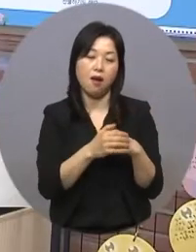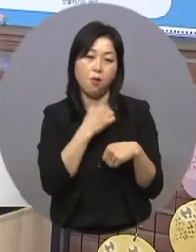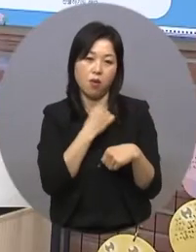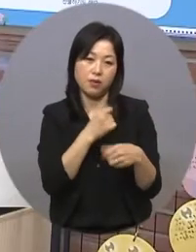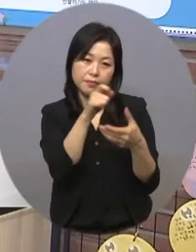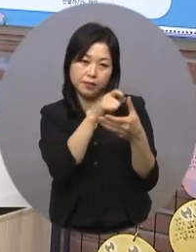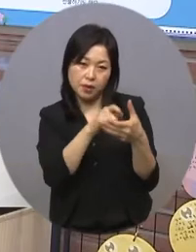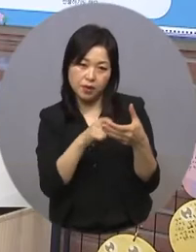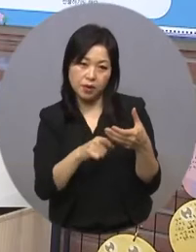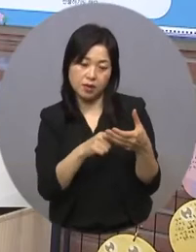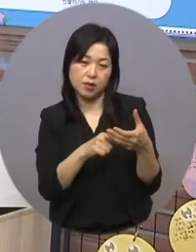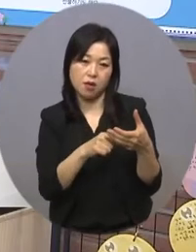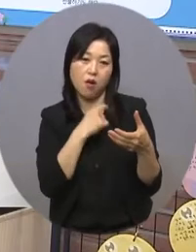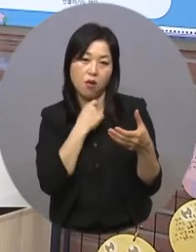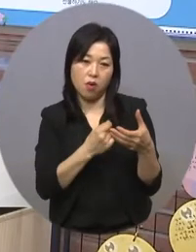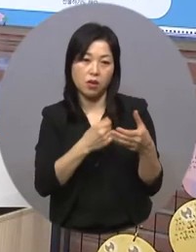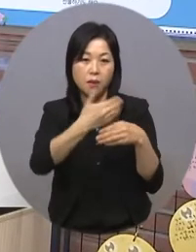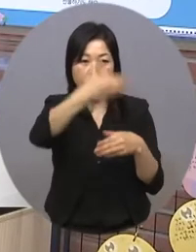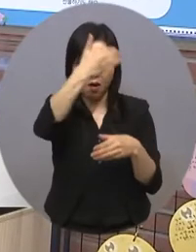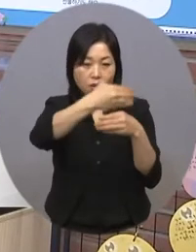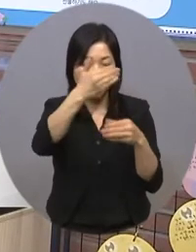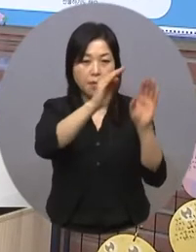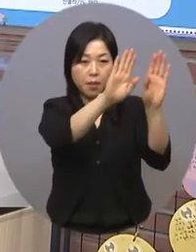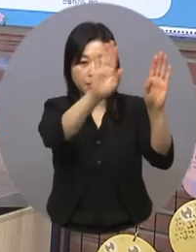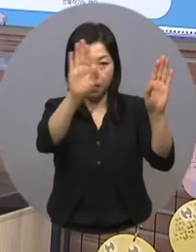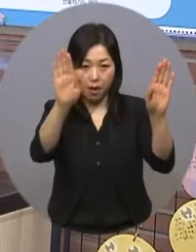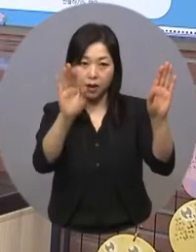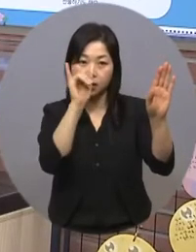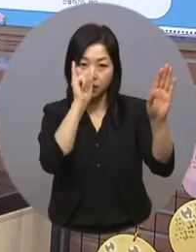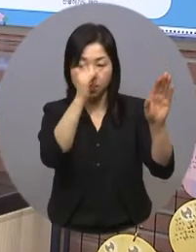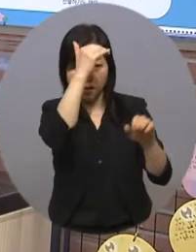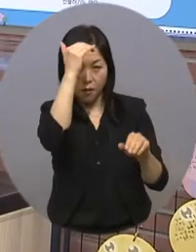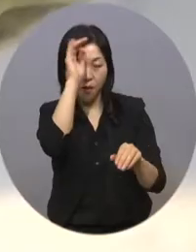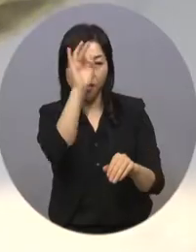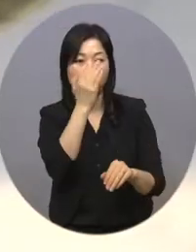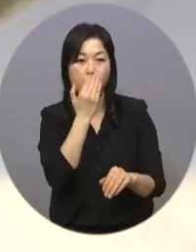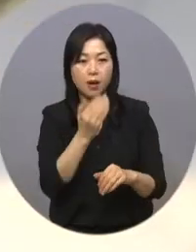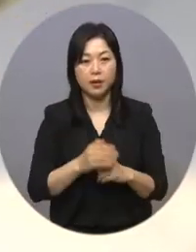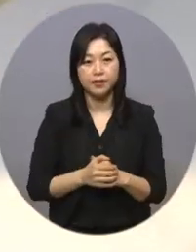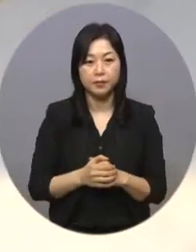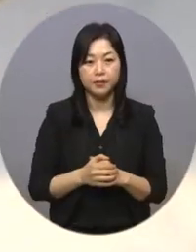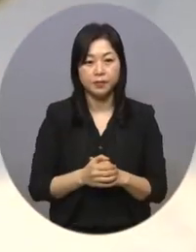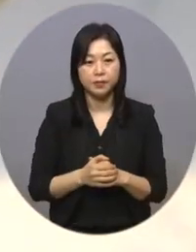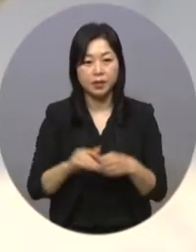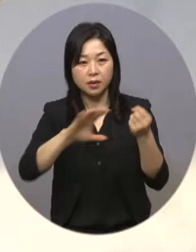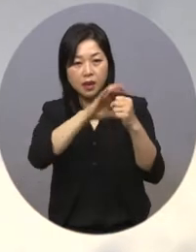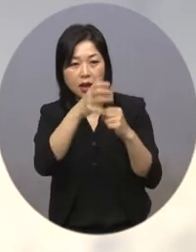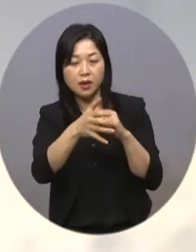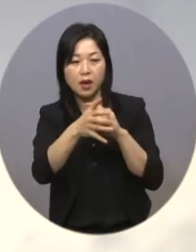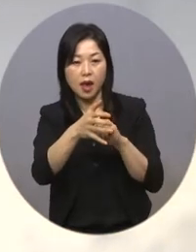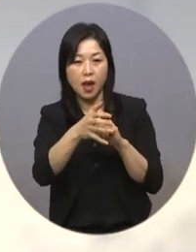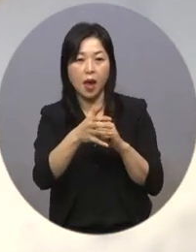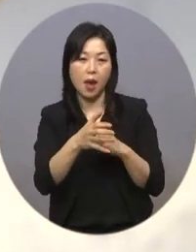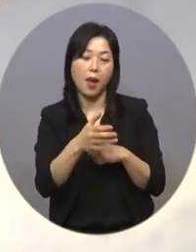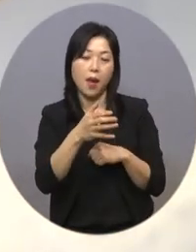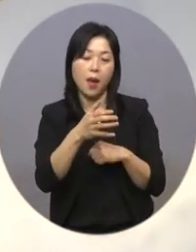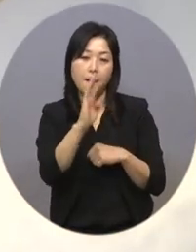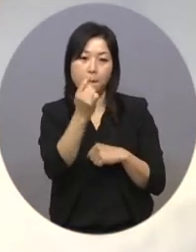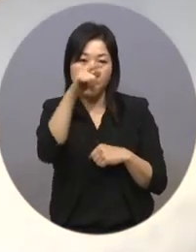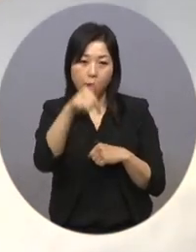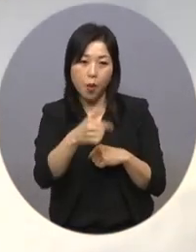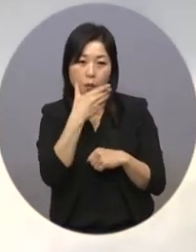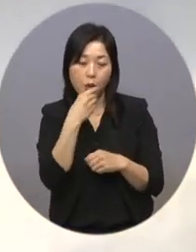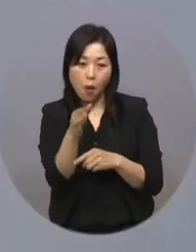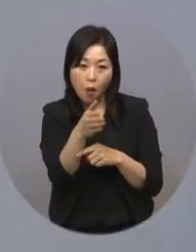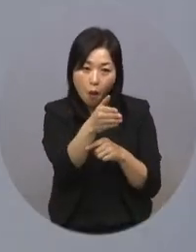걸어놓아 마치 전시 작품처럼 감상할 수 있습니다. 또한 이 전시에서는 전 세계의 복어들을 한 장소에서 직접